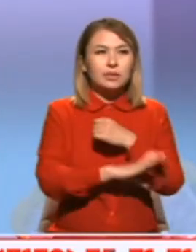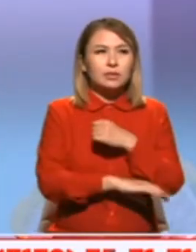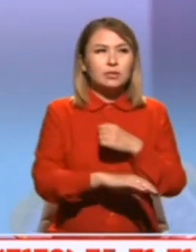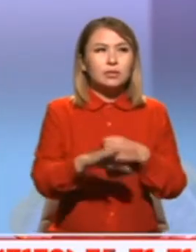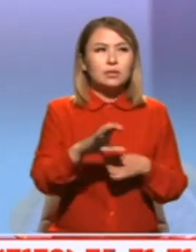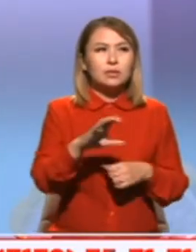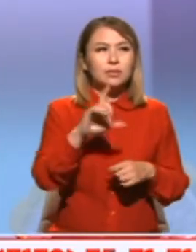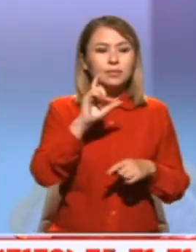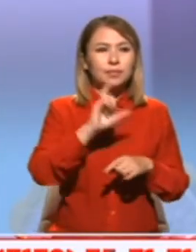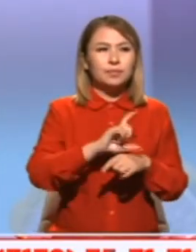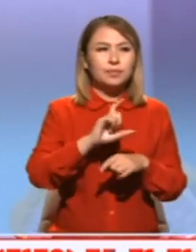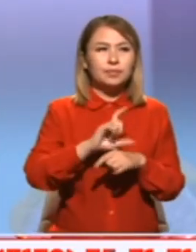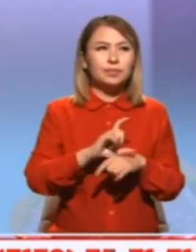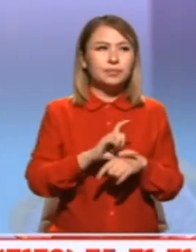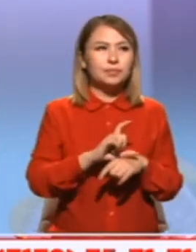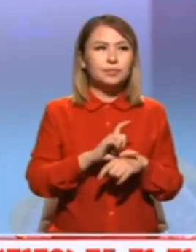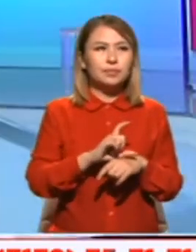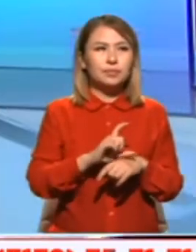сілтілі суды